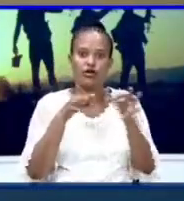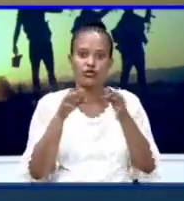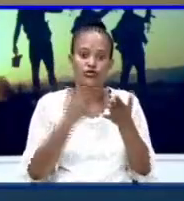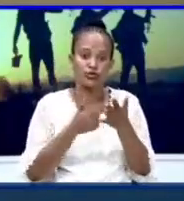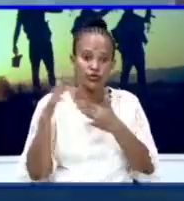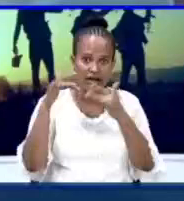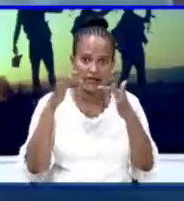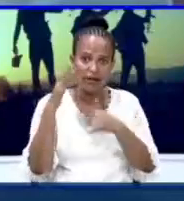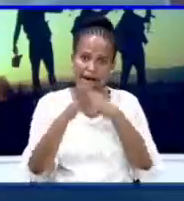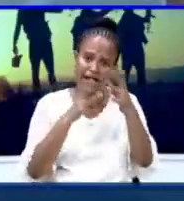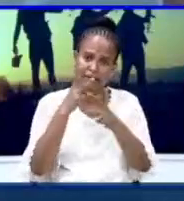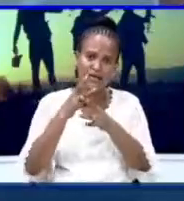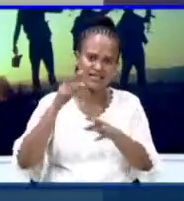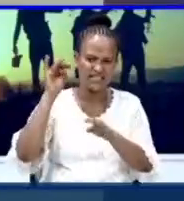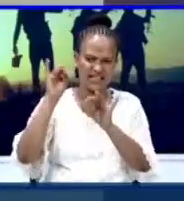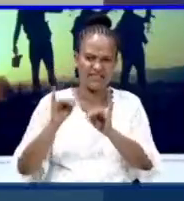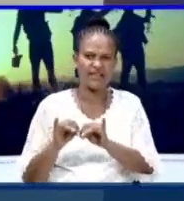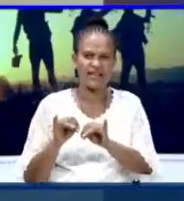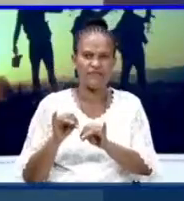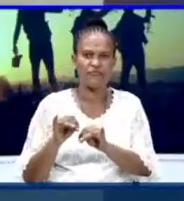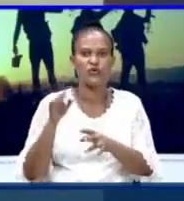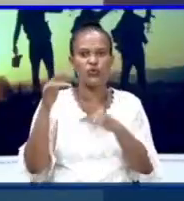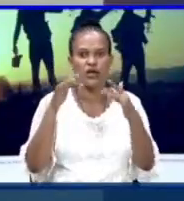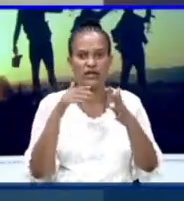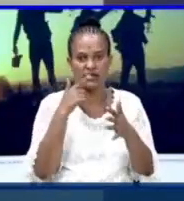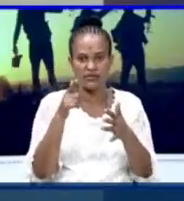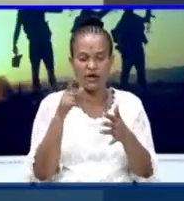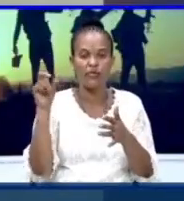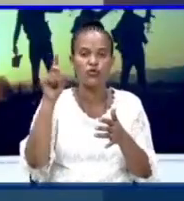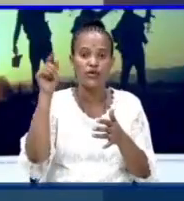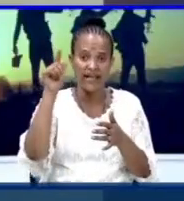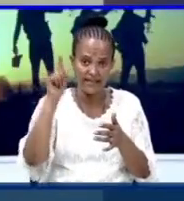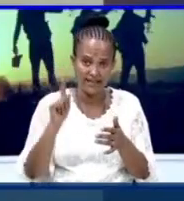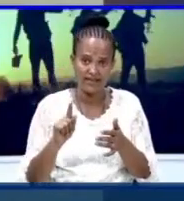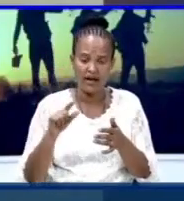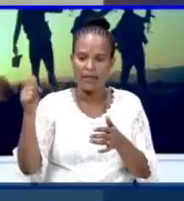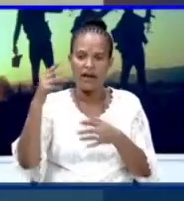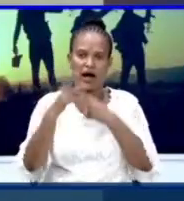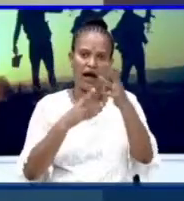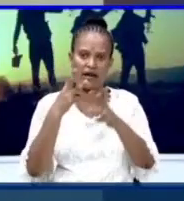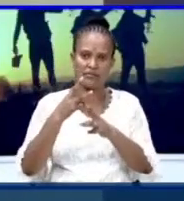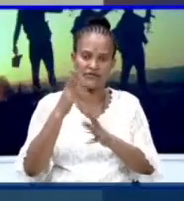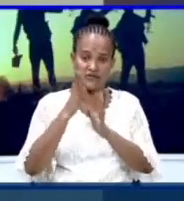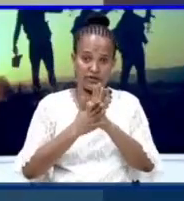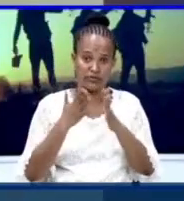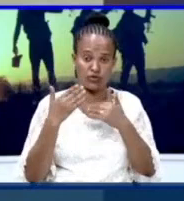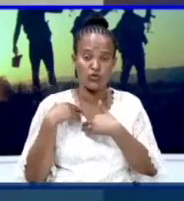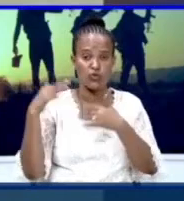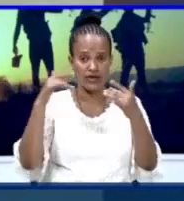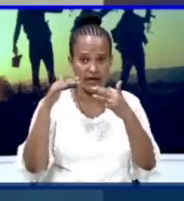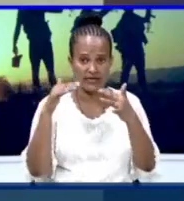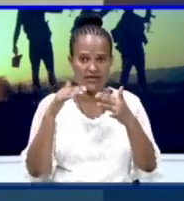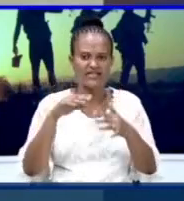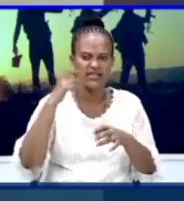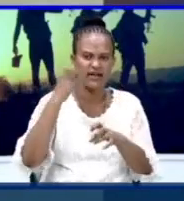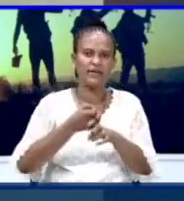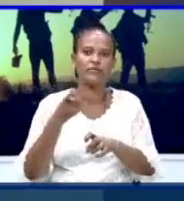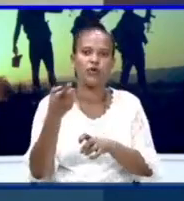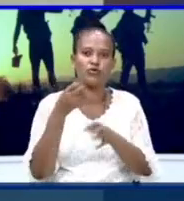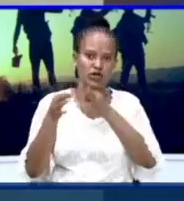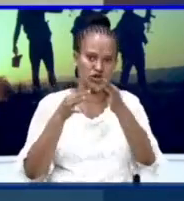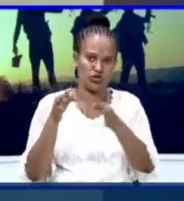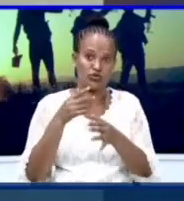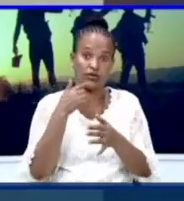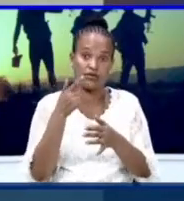ካብ ዓለምና ዝኸፈአ ቀታሊ ኩናት ክብል ካብ ዩክሬንን ኣብ ካልኦት ከባቢ ዓለምን ካብ ዝካየዱ ዘለዉ ኩናታት ዝኸፍአ ምዃኑ ገሊጹ